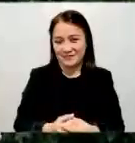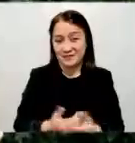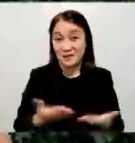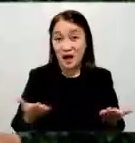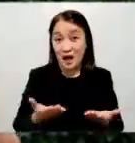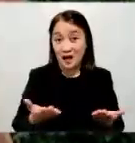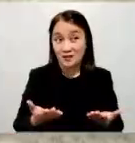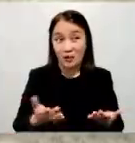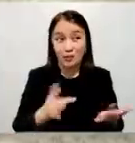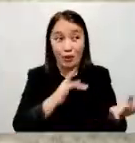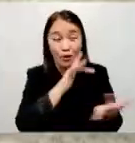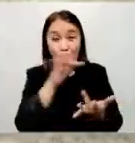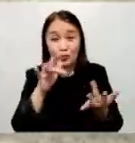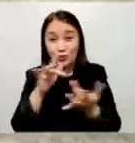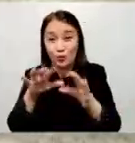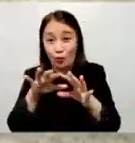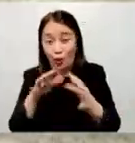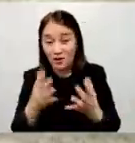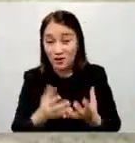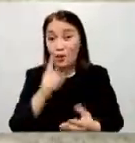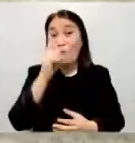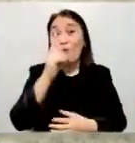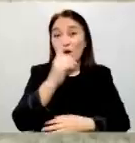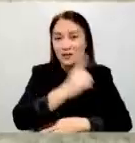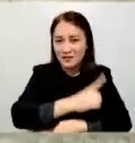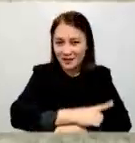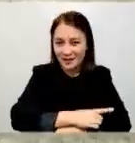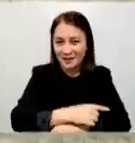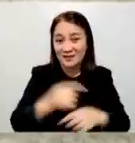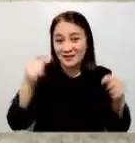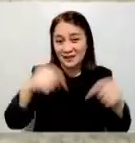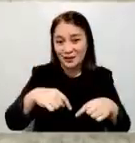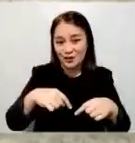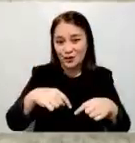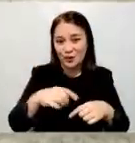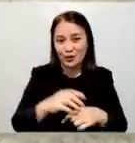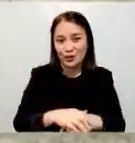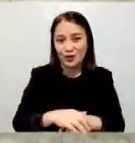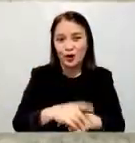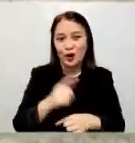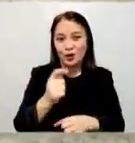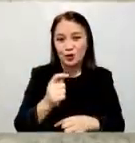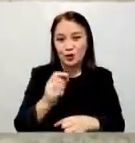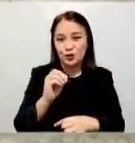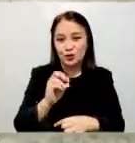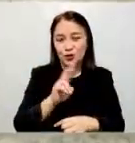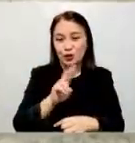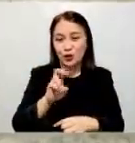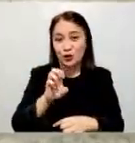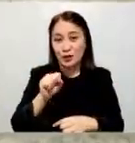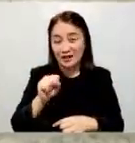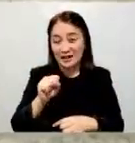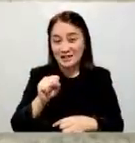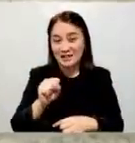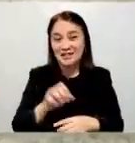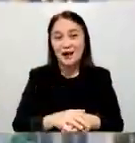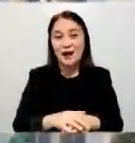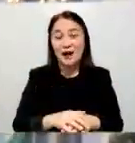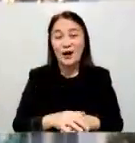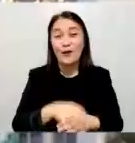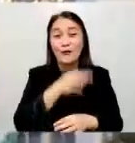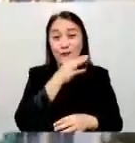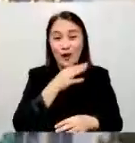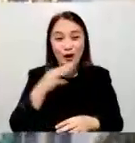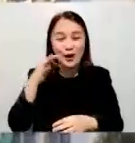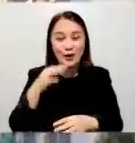makakapag-around the world in one day? Dito lang yan sa Torres Farm Resort. Madadagdagan pa natin na meron kaming Christmas Village. Ito yung para mga